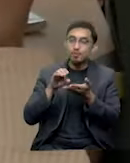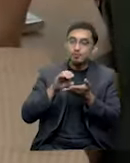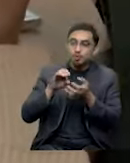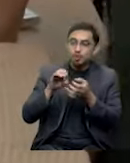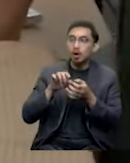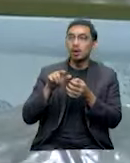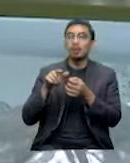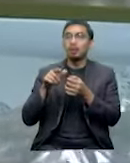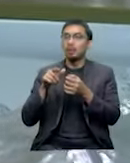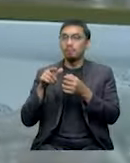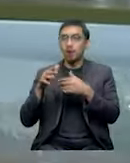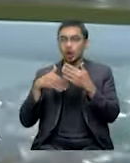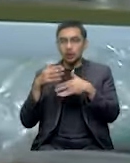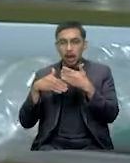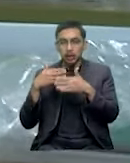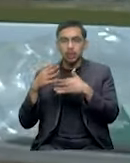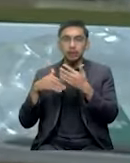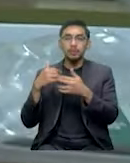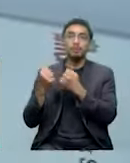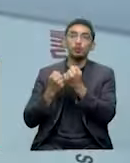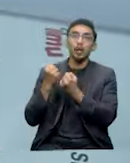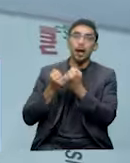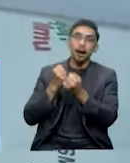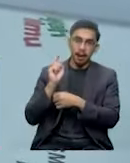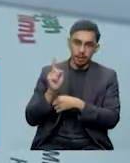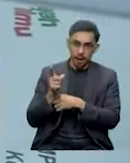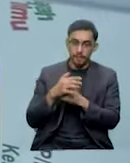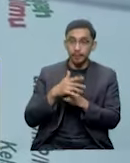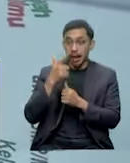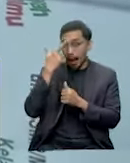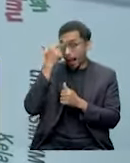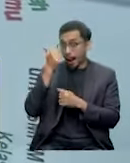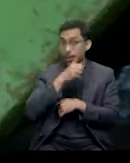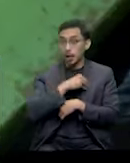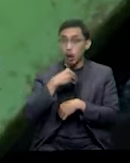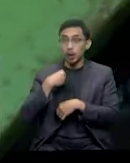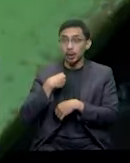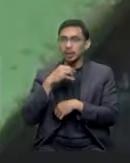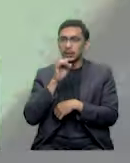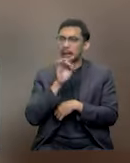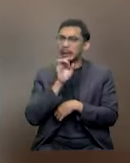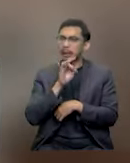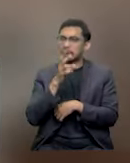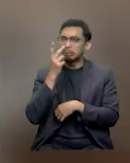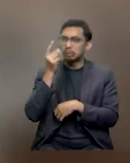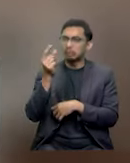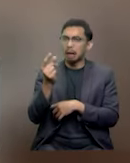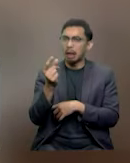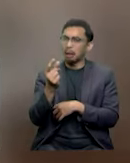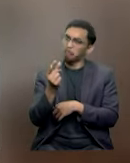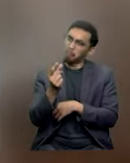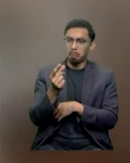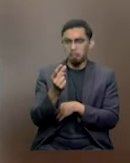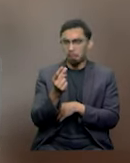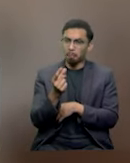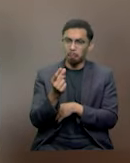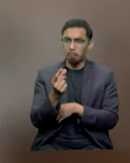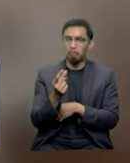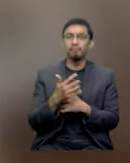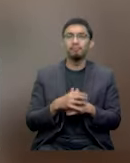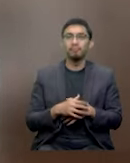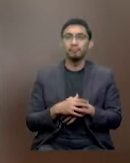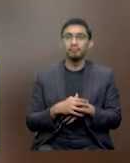pabrik. Ahli gizi Dr. Tan Shotien mengkritisi rencana tersebut. Ketahanan pangan nasional, kita